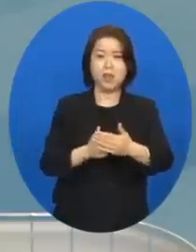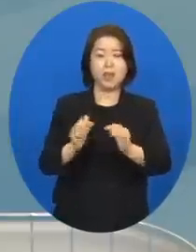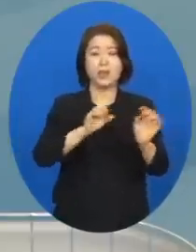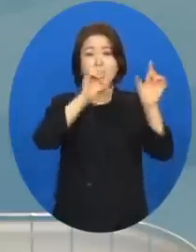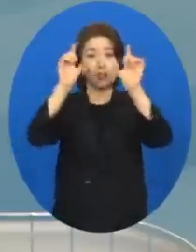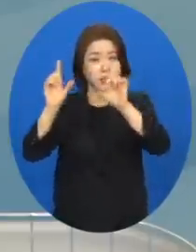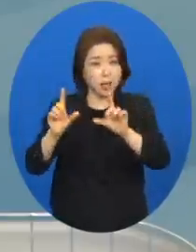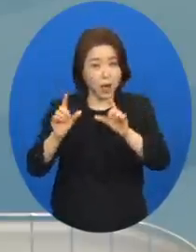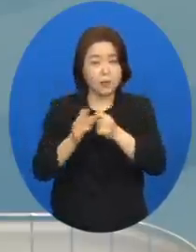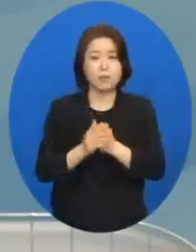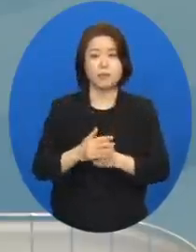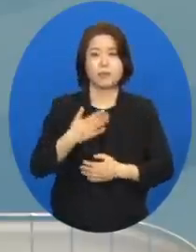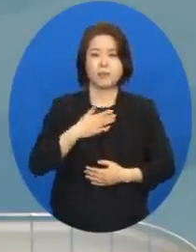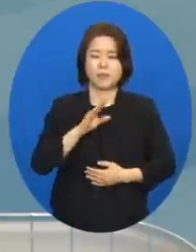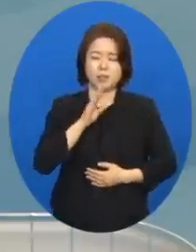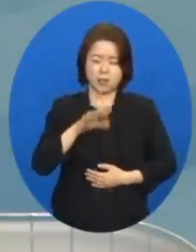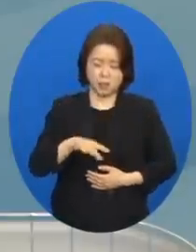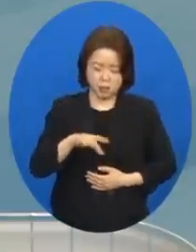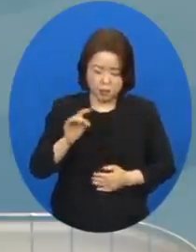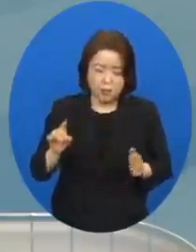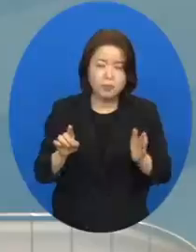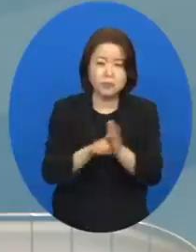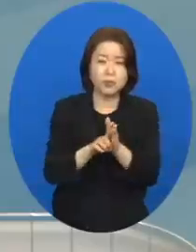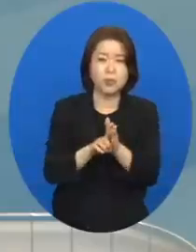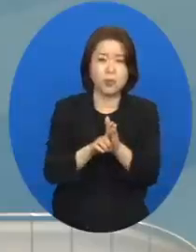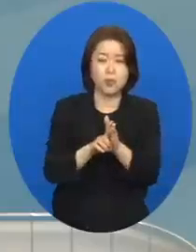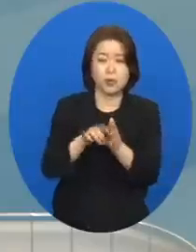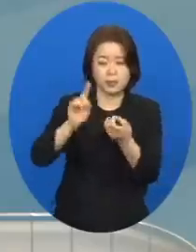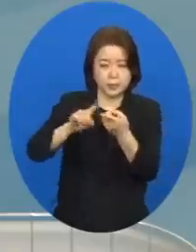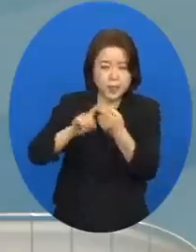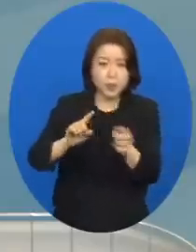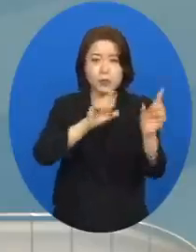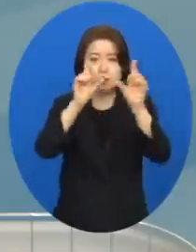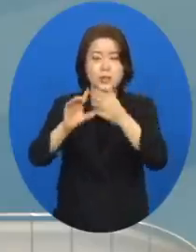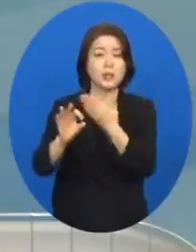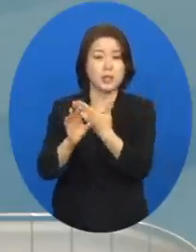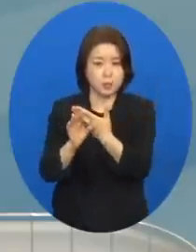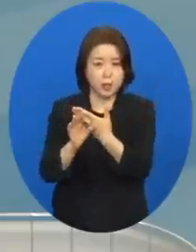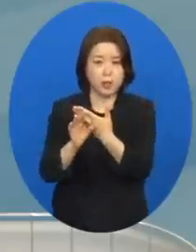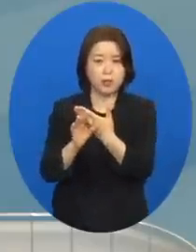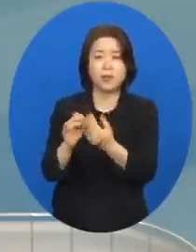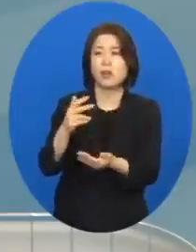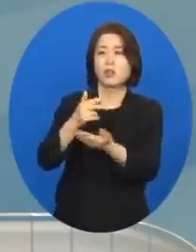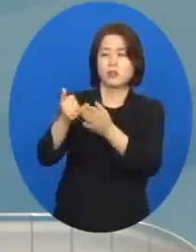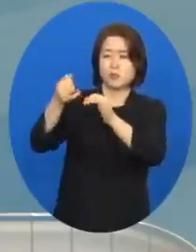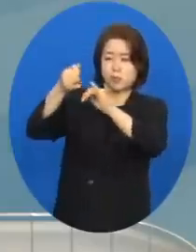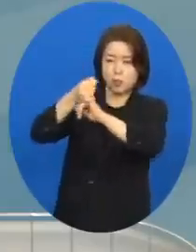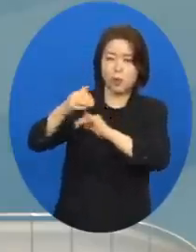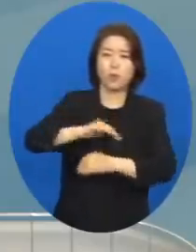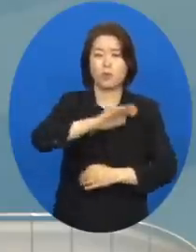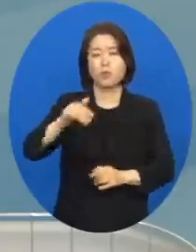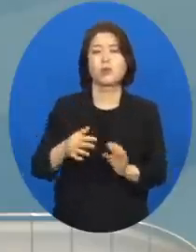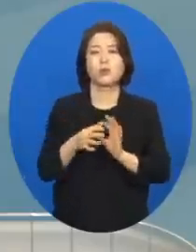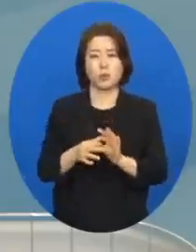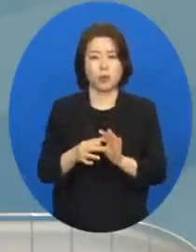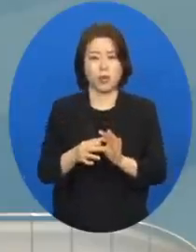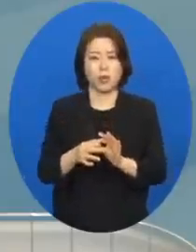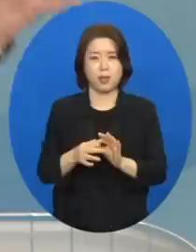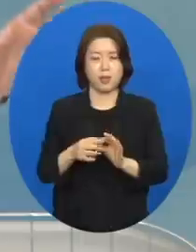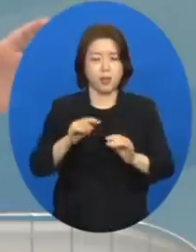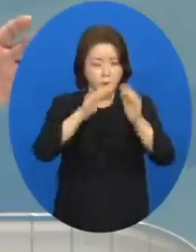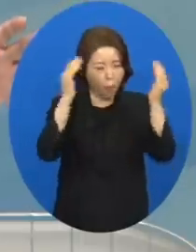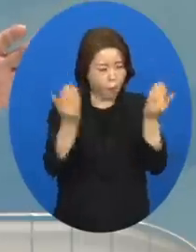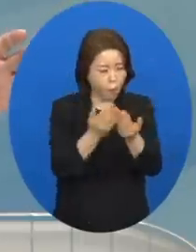삶을 우리가 정말 믿고 그대로 살아가기 시작한다면 주님은 반드시 우리를 통하여 이